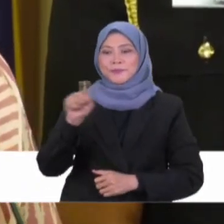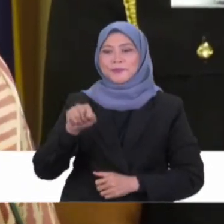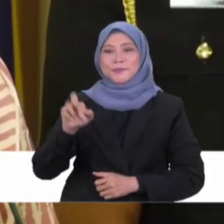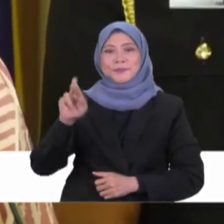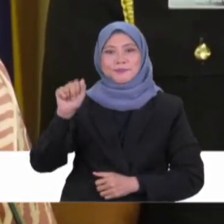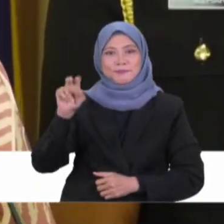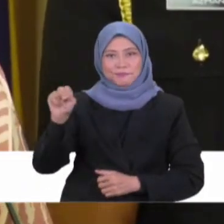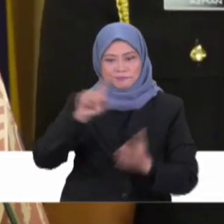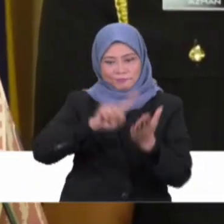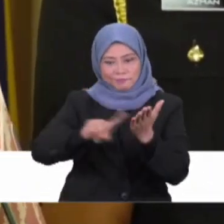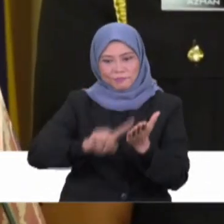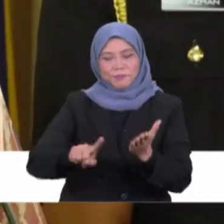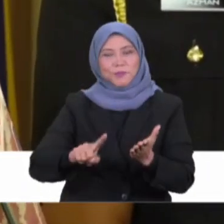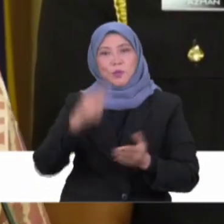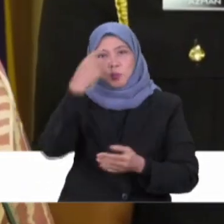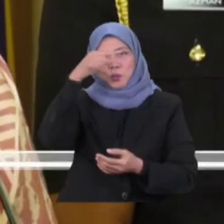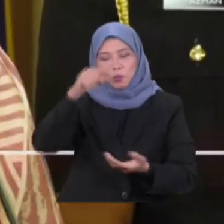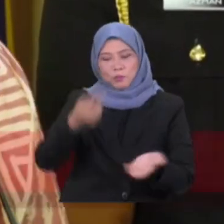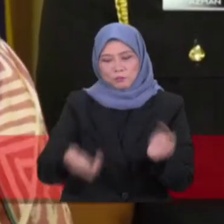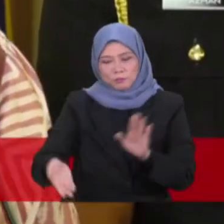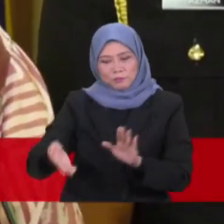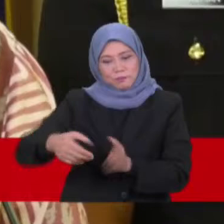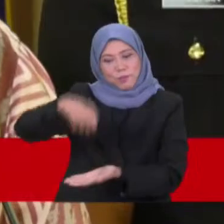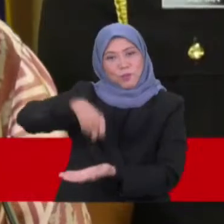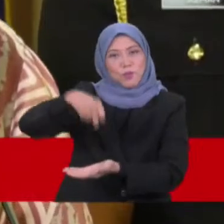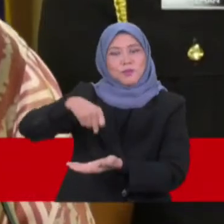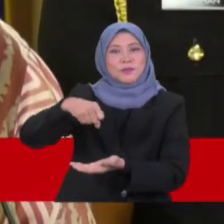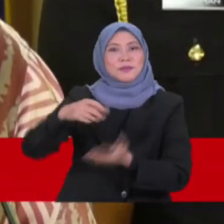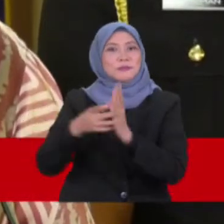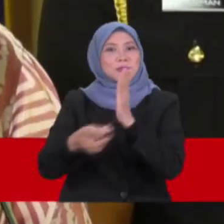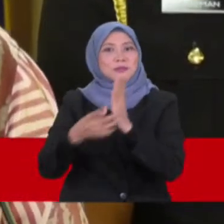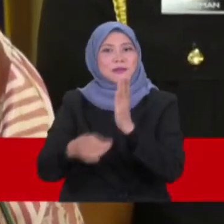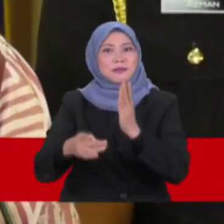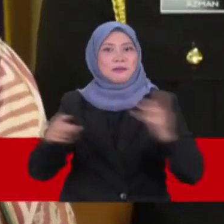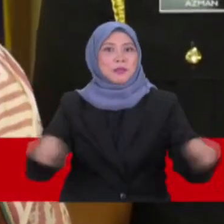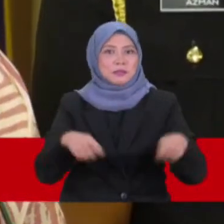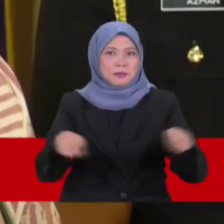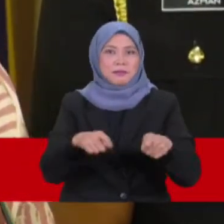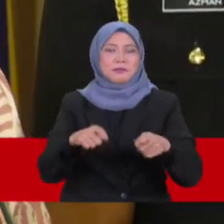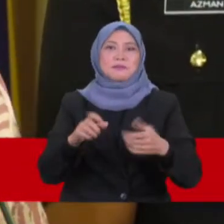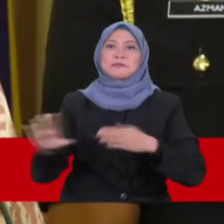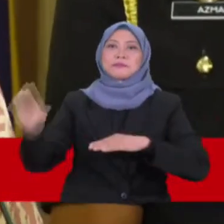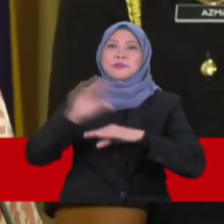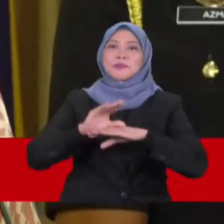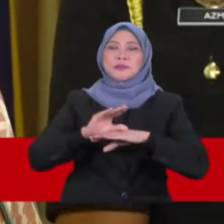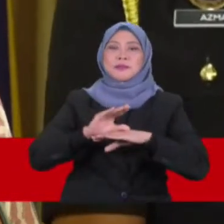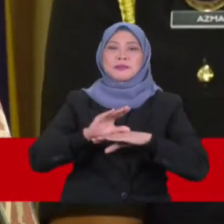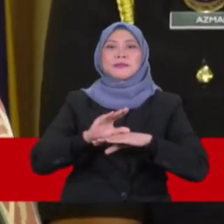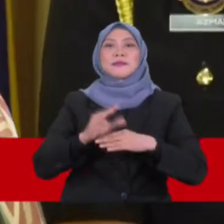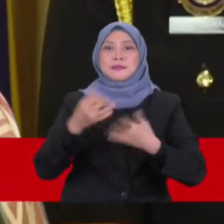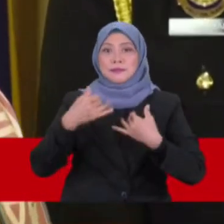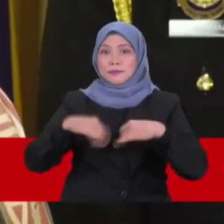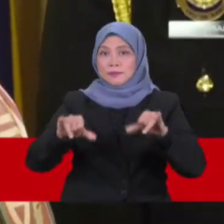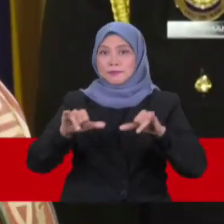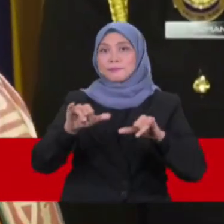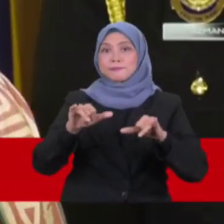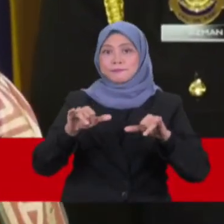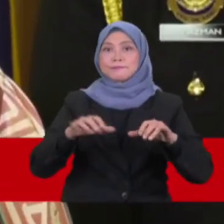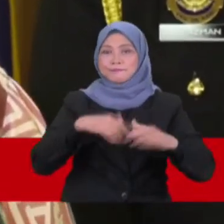terhadap pemain industri pembungkusan minyak masak tulen bersubsidi polybag sedang giat